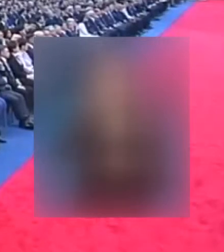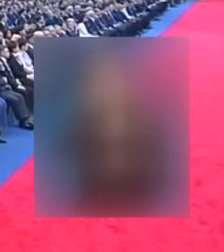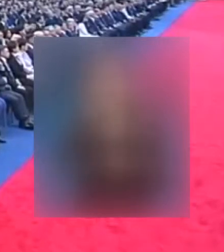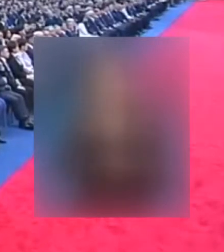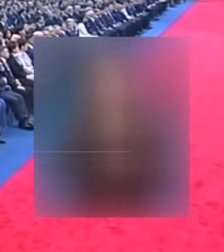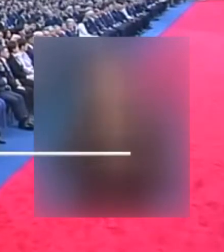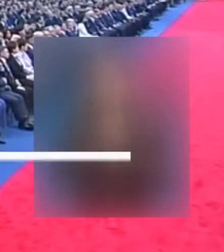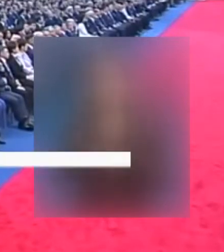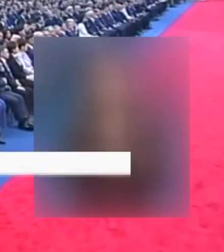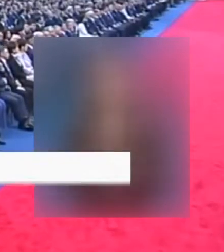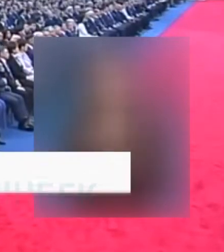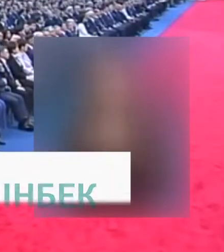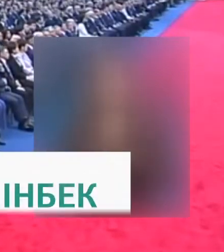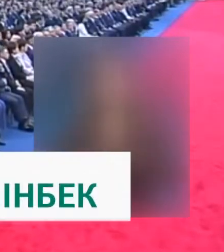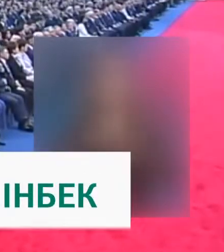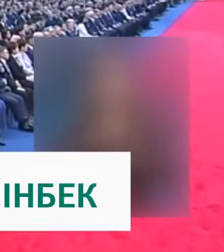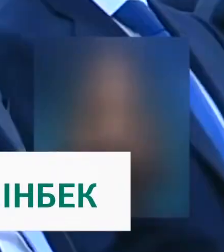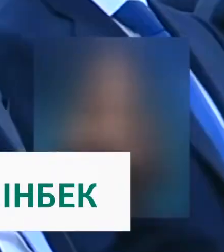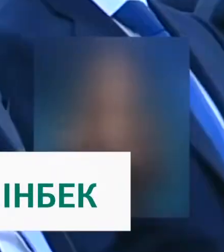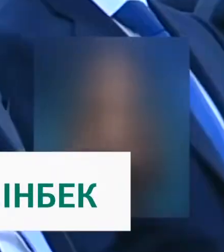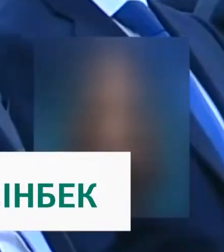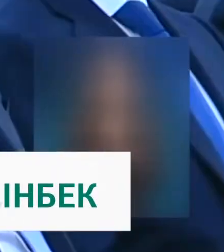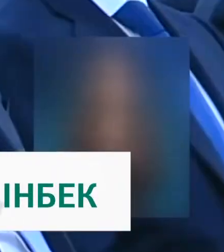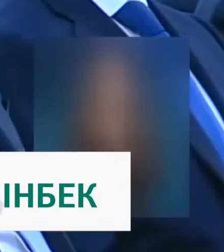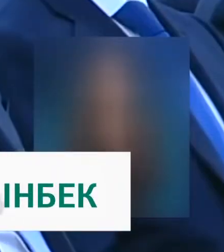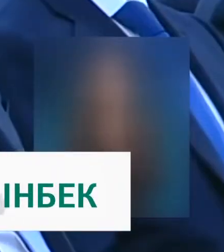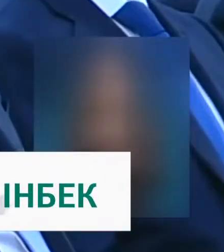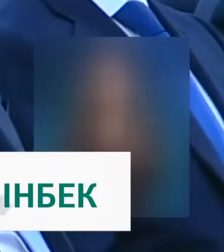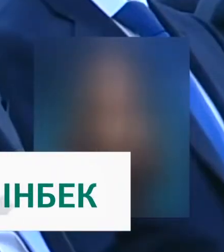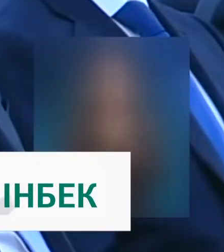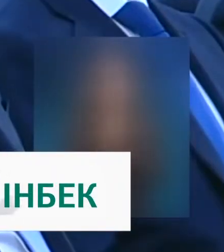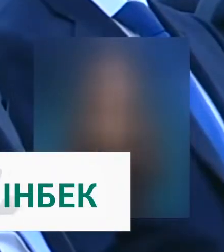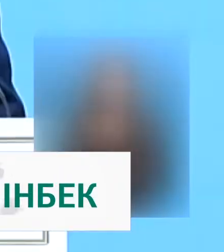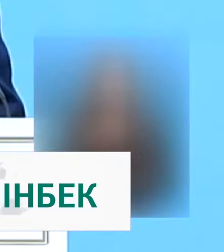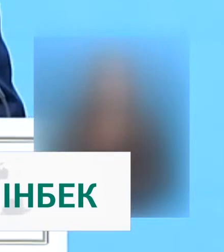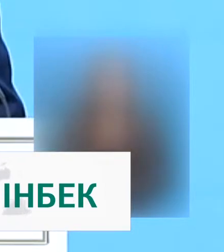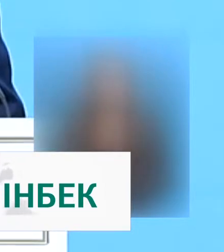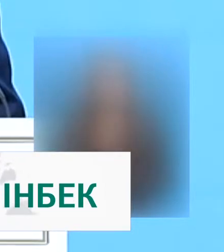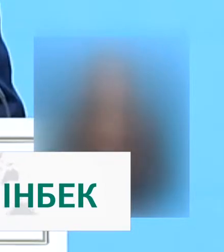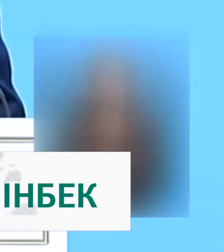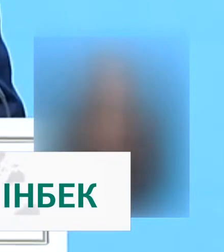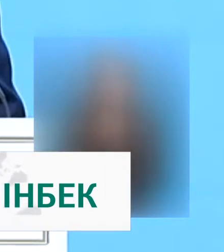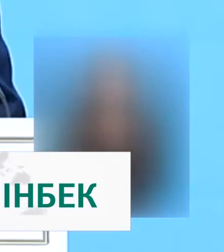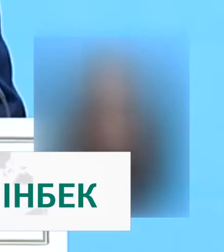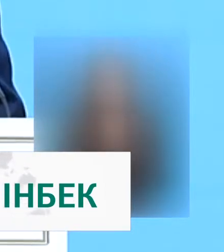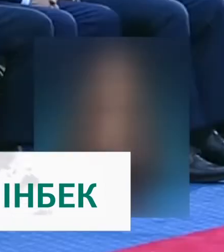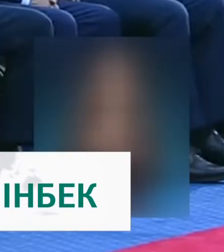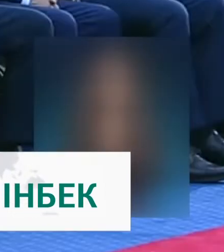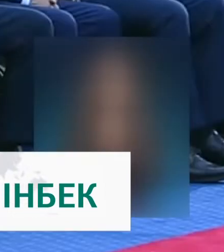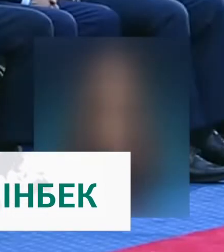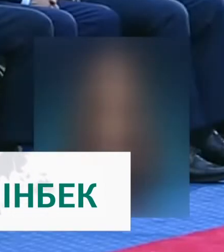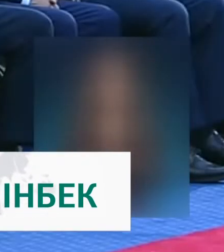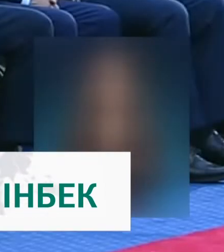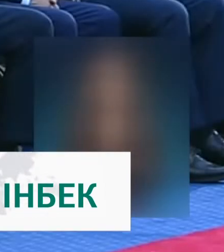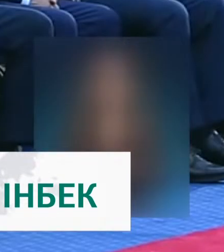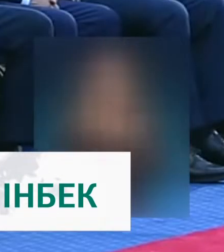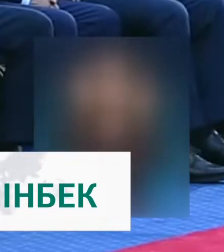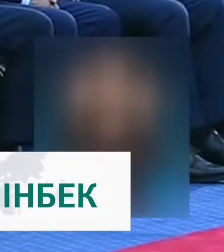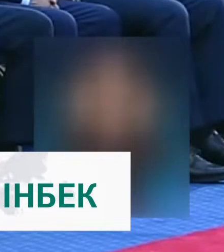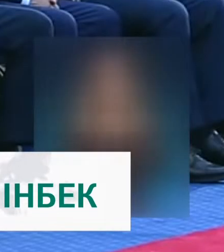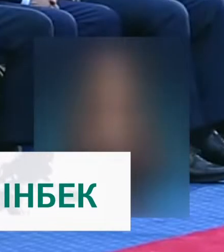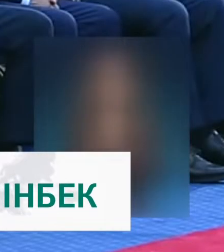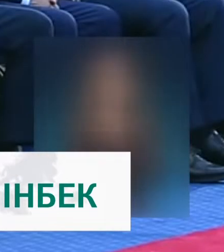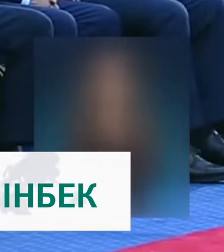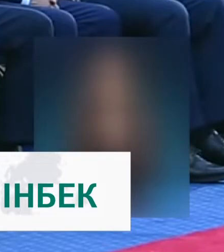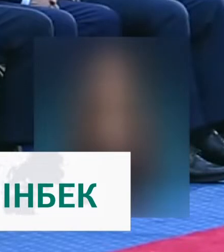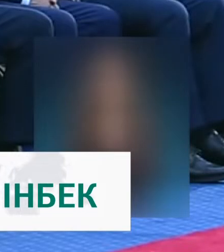Ауыл қазақтың қара шаңырағы, ел экономикасының көтерер негізгі күре тамыры. Президент ең алдымен осы мәселені көтерді. Себебі халықтың 40%-ға